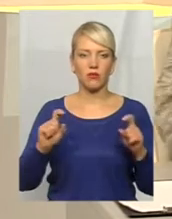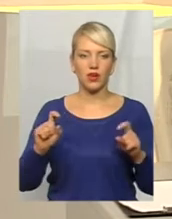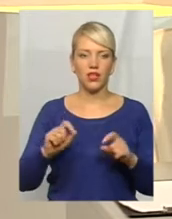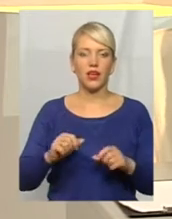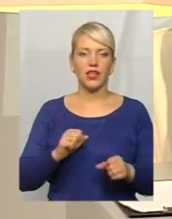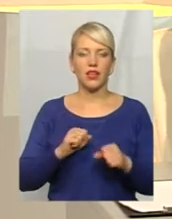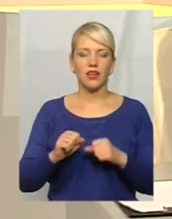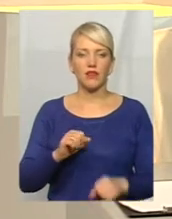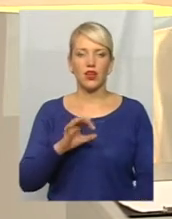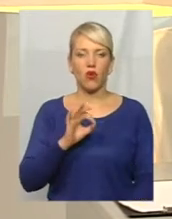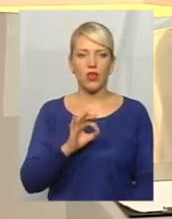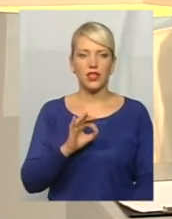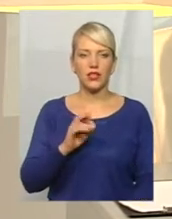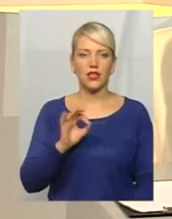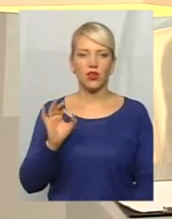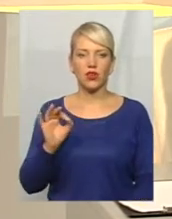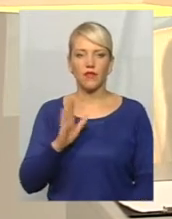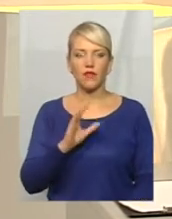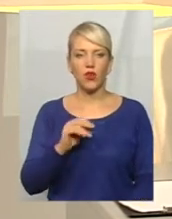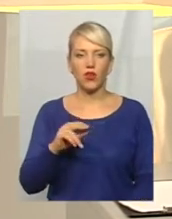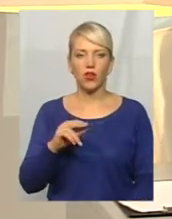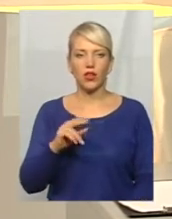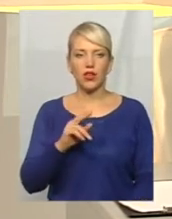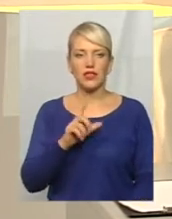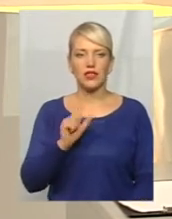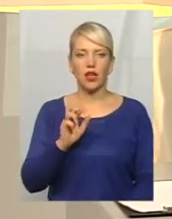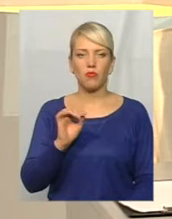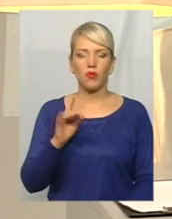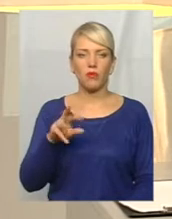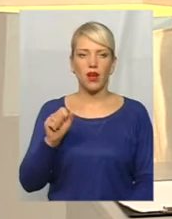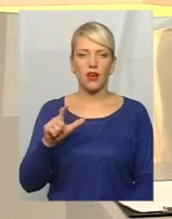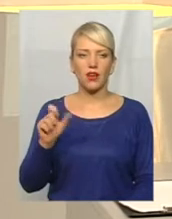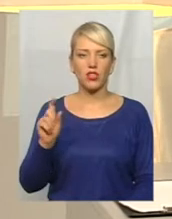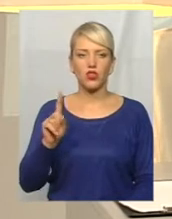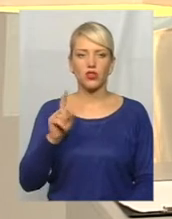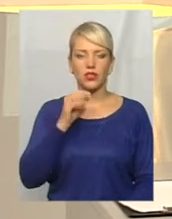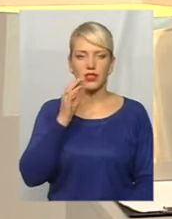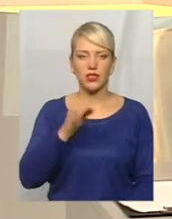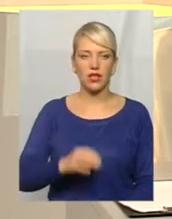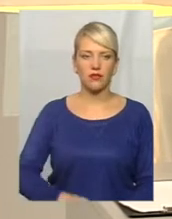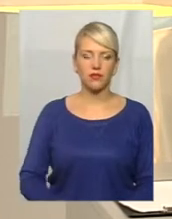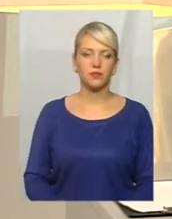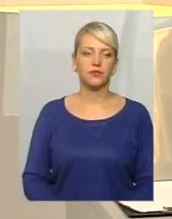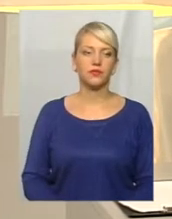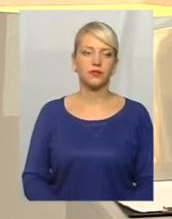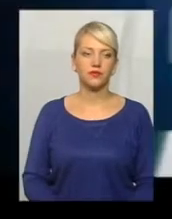Керівником Олександром Володимировичем Забурмахою. Ось що він нам телефоном сказав сьогодні.